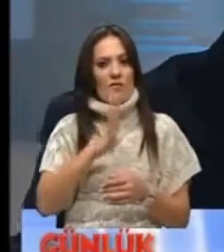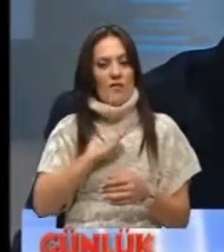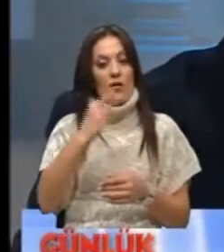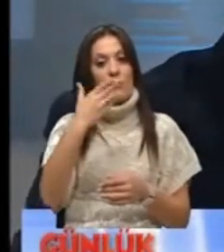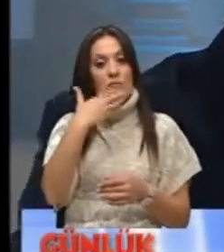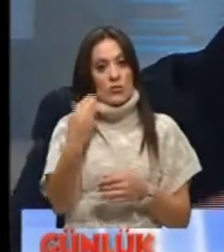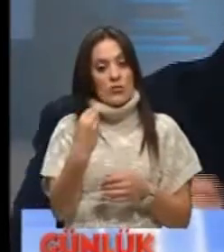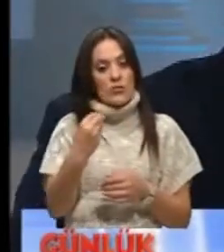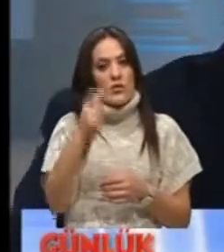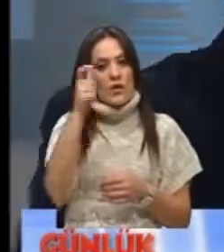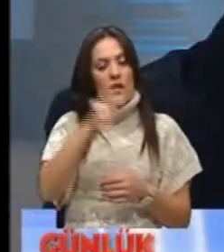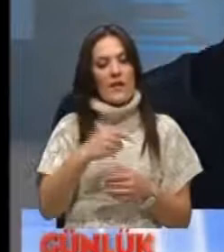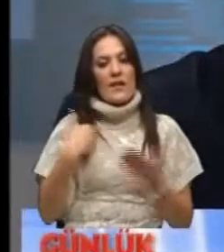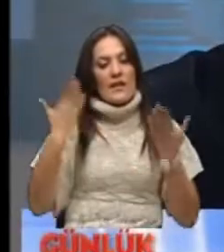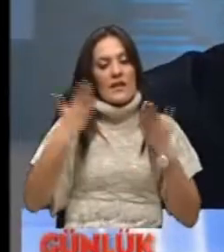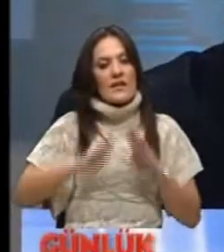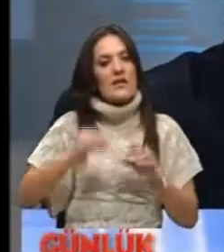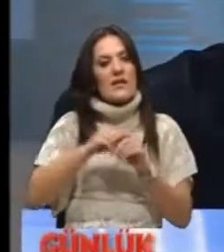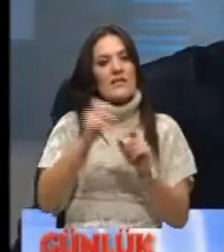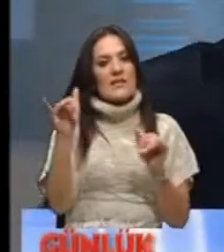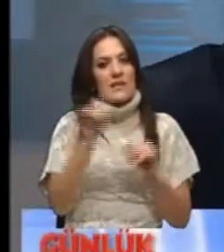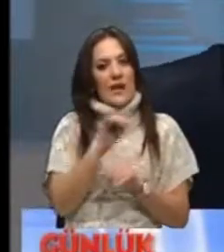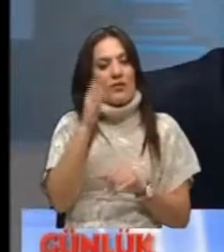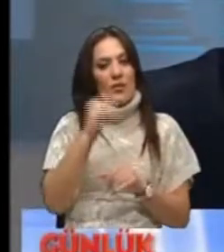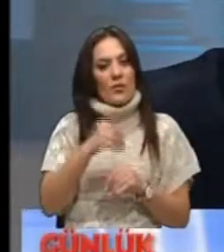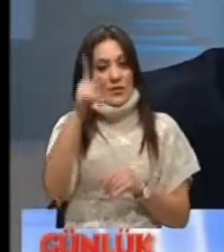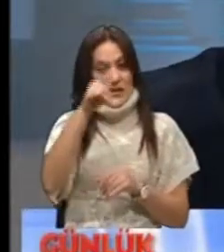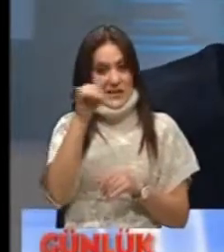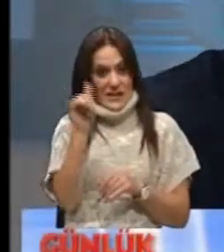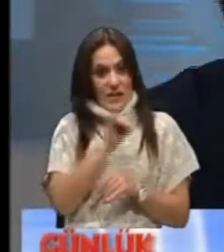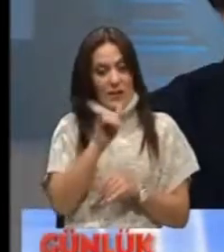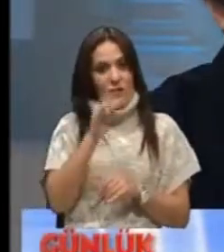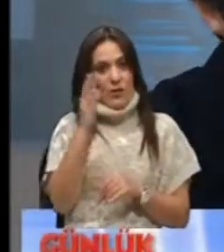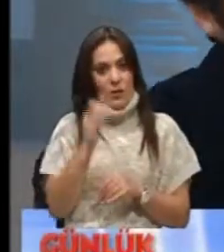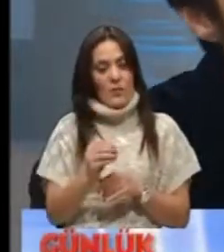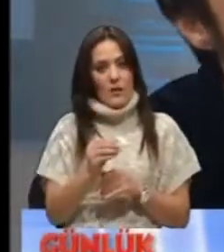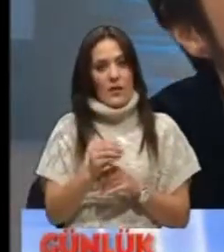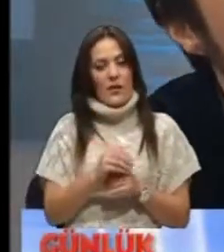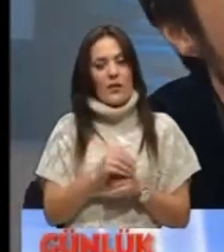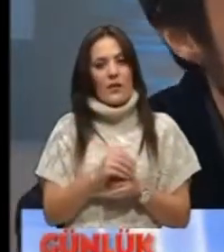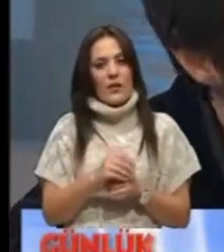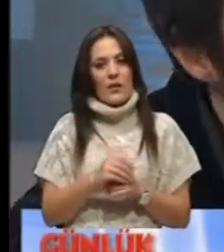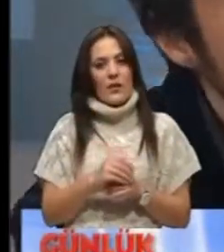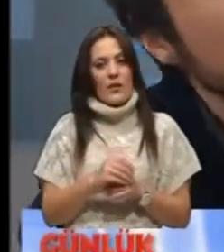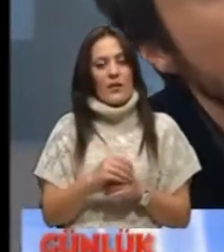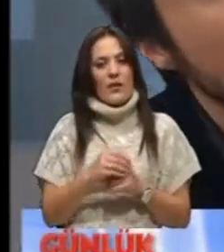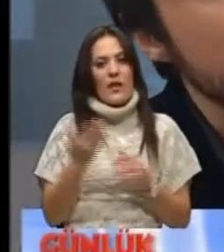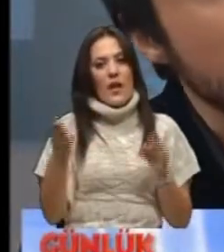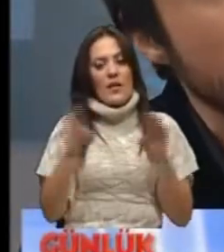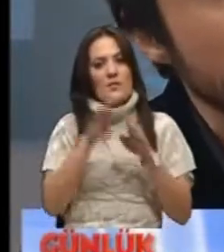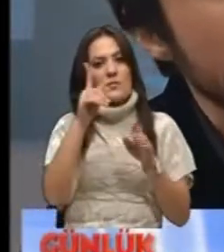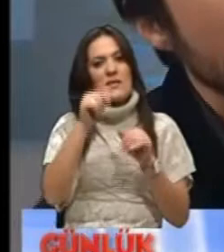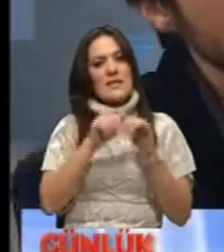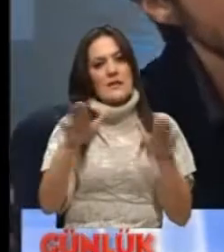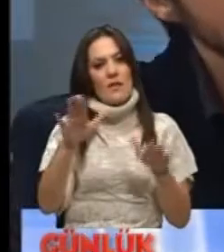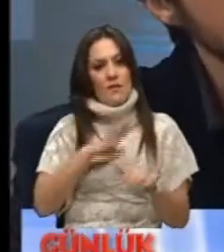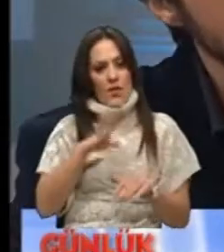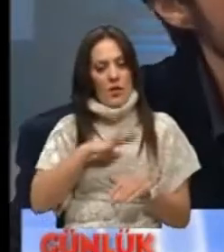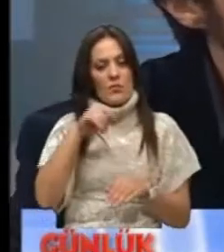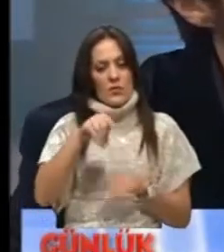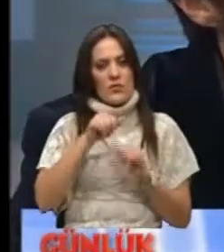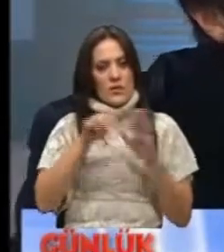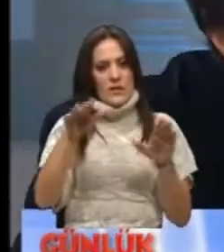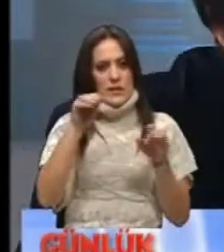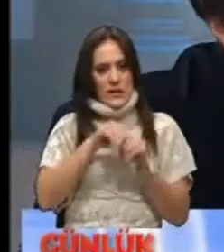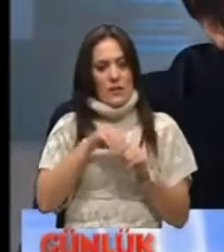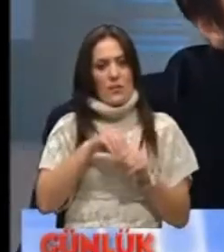hı. Güzellikle ince ve zarif olmayı ya da ince olmayı, yani zayıf olmayı diyelim, eşleştiren bir sistem var. Ve bu